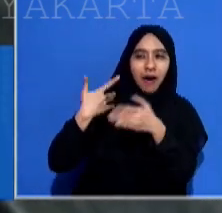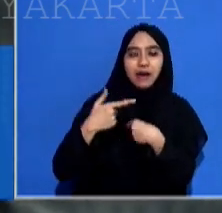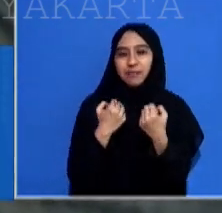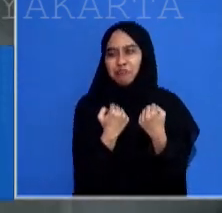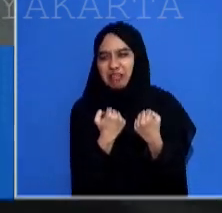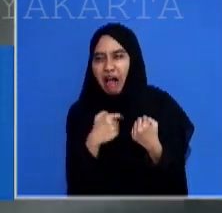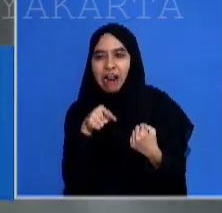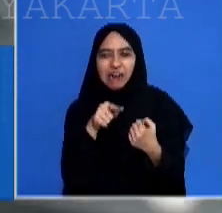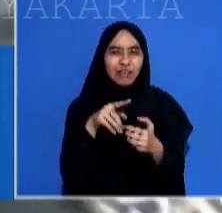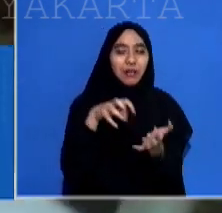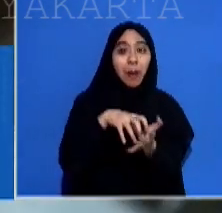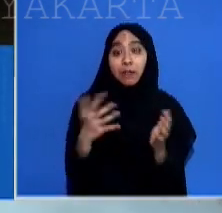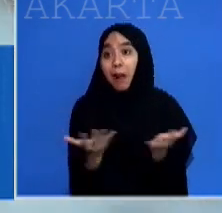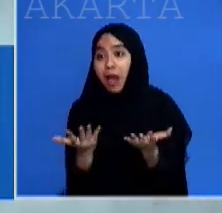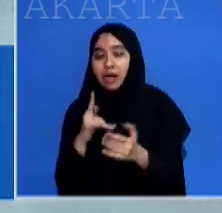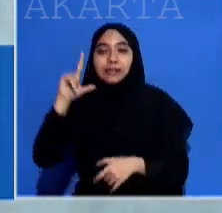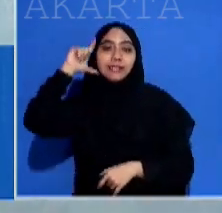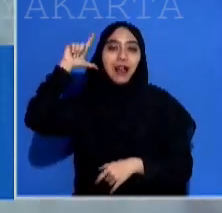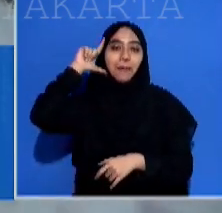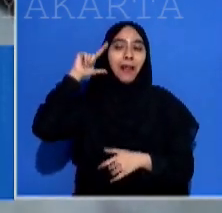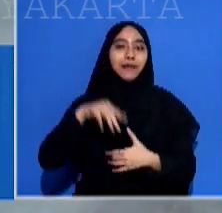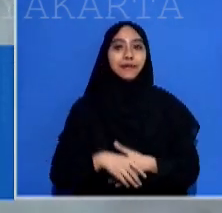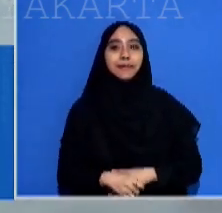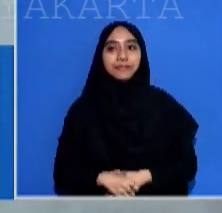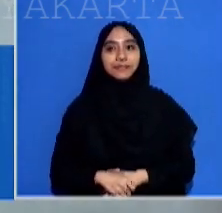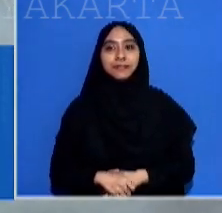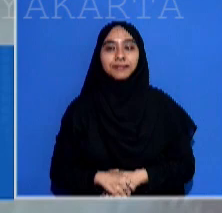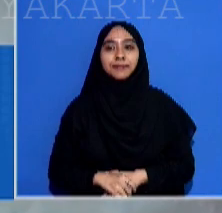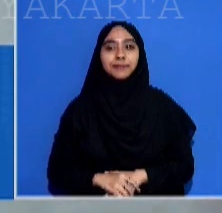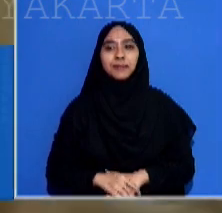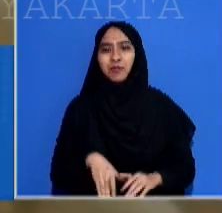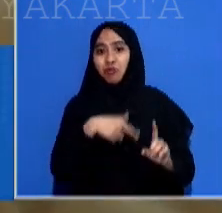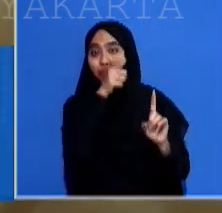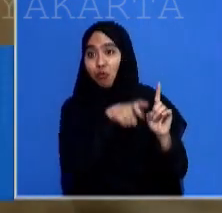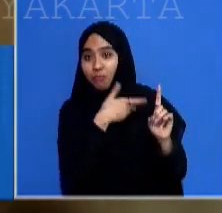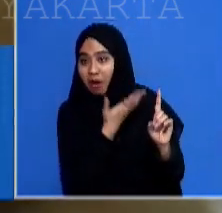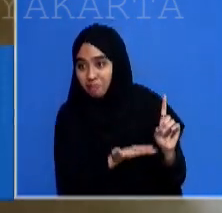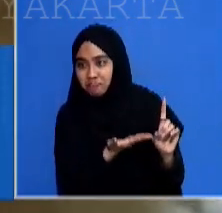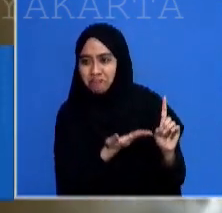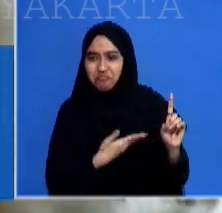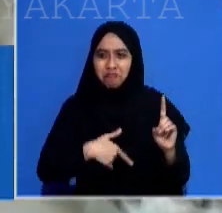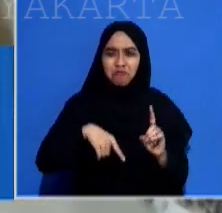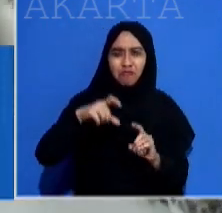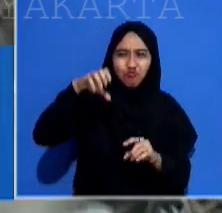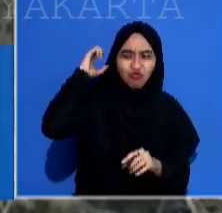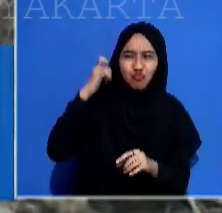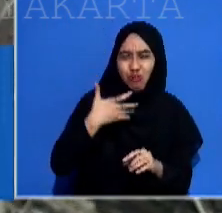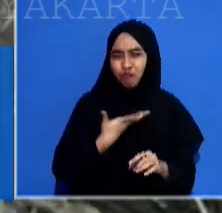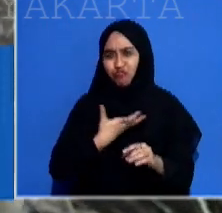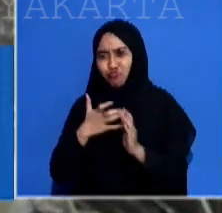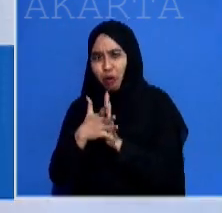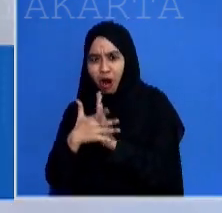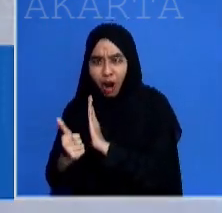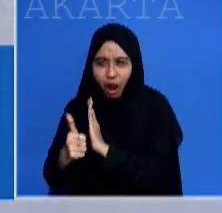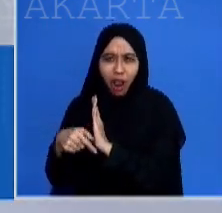Jogotirto Kapanewon Berbah Kabupaten Sleman. Ya, baipun sampun ketinggal telatos anggenipun nyukur wulu domba menika